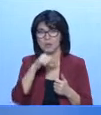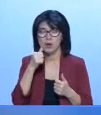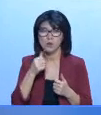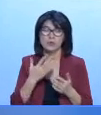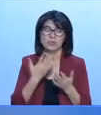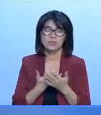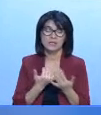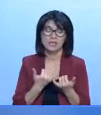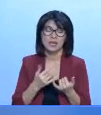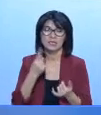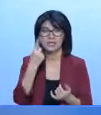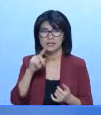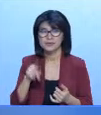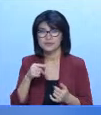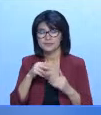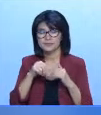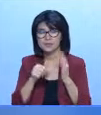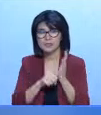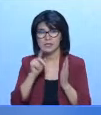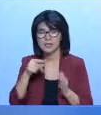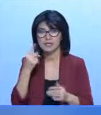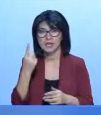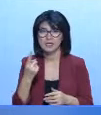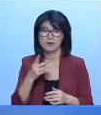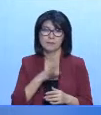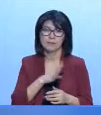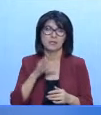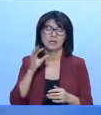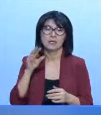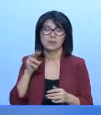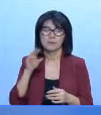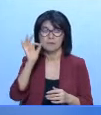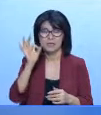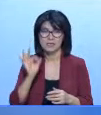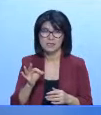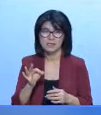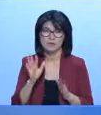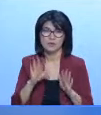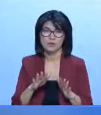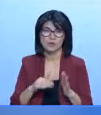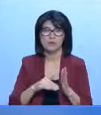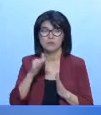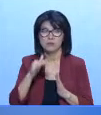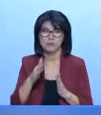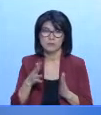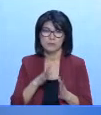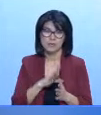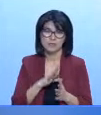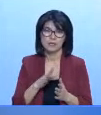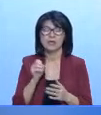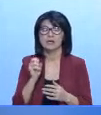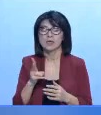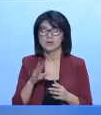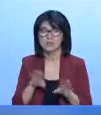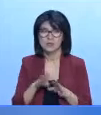Бүгін әкімдікте өткен алқа мәжілісінде индустриалды инновациялық даму басқармасы есеп берді. Дегенмен салада кем кетіктер